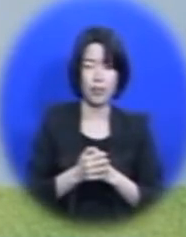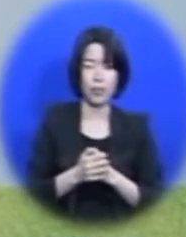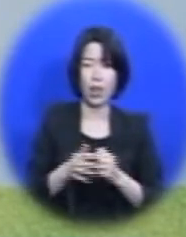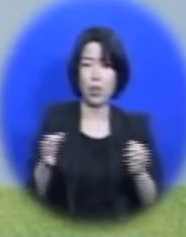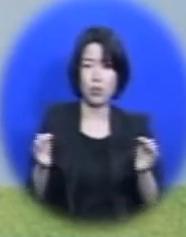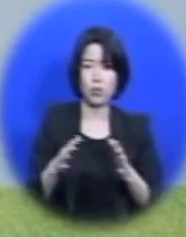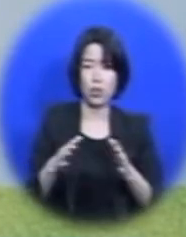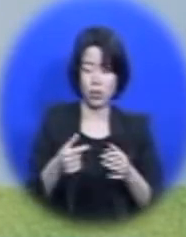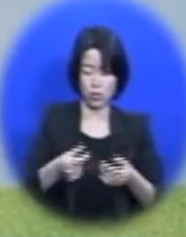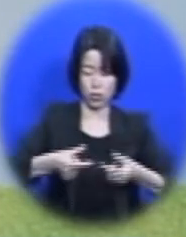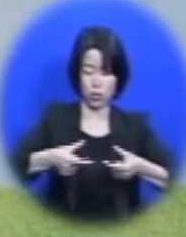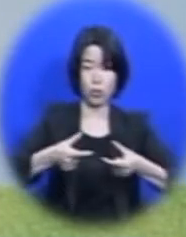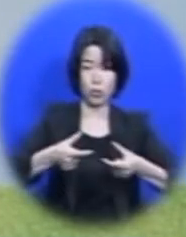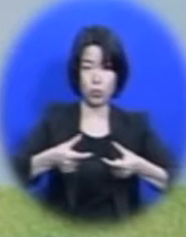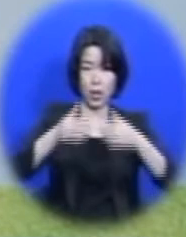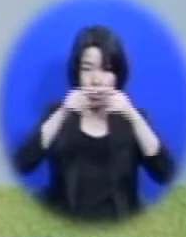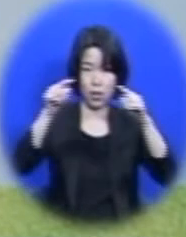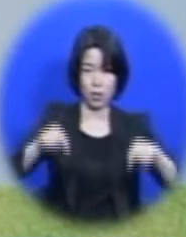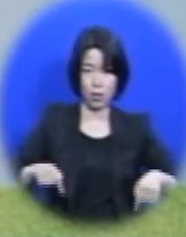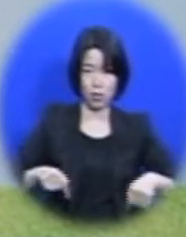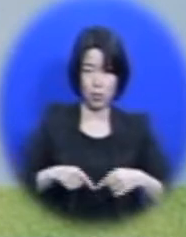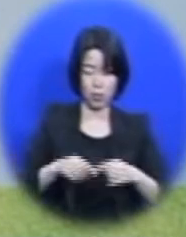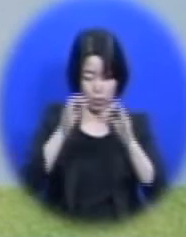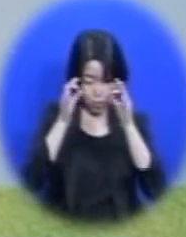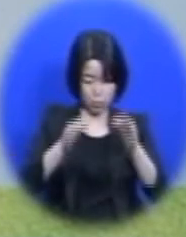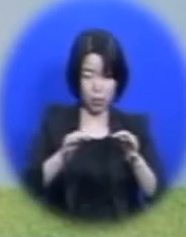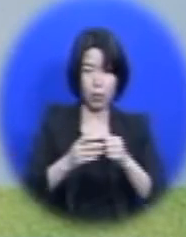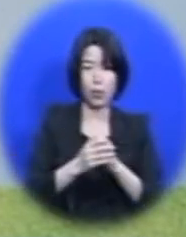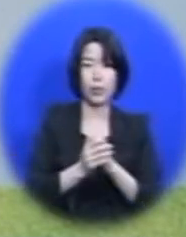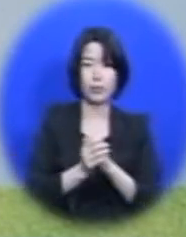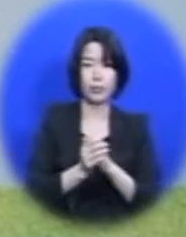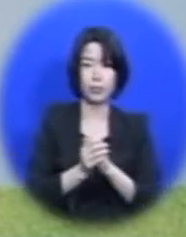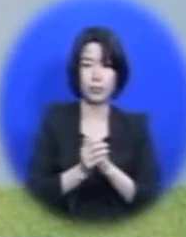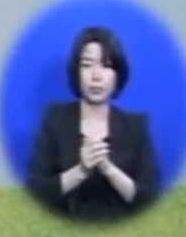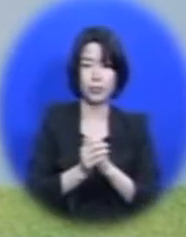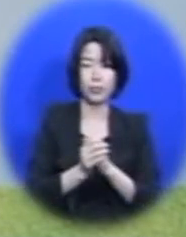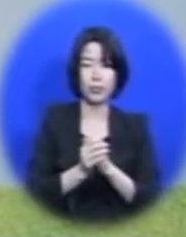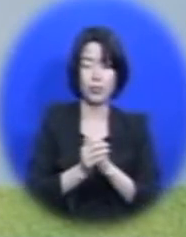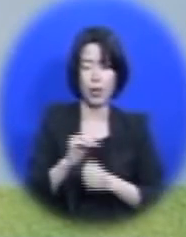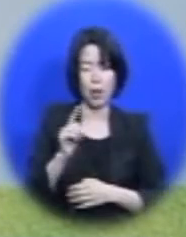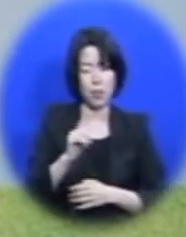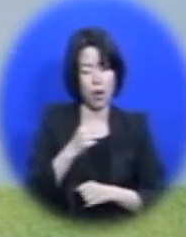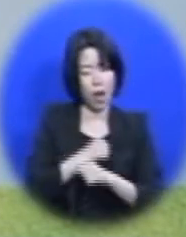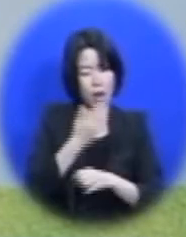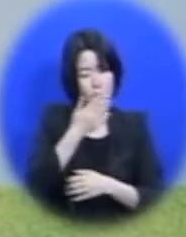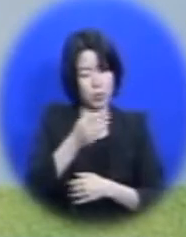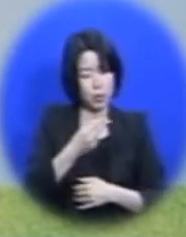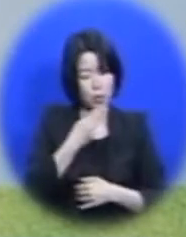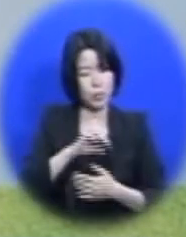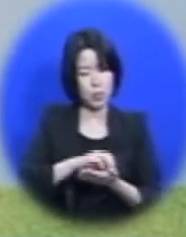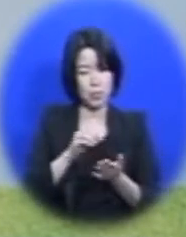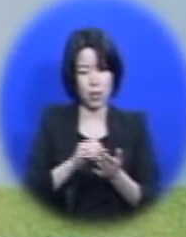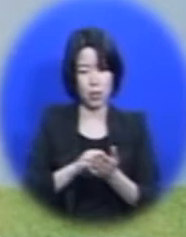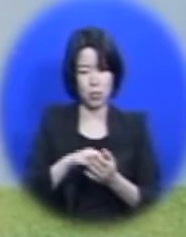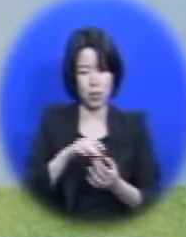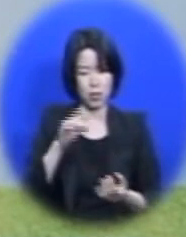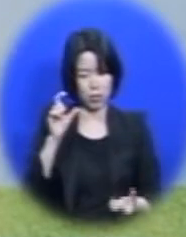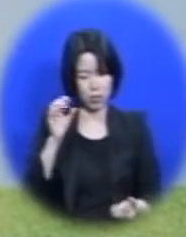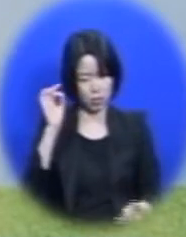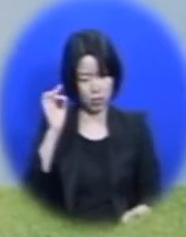순간 그 두툼한 봉투를 내려다보고는 뭐라고 할 수 없을 정도로 그냥 딱